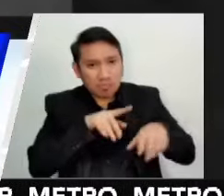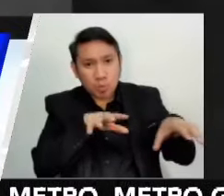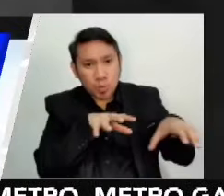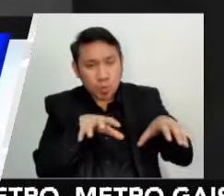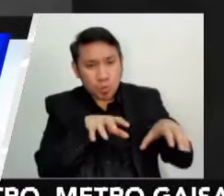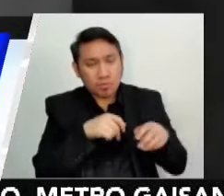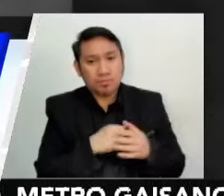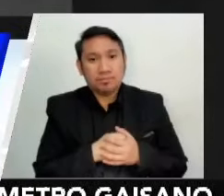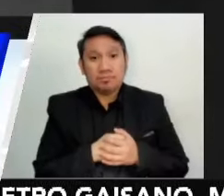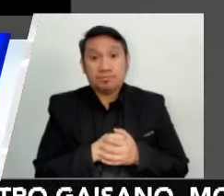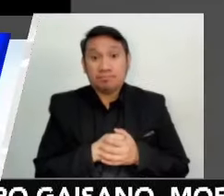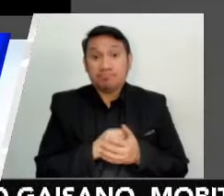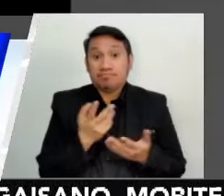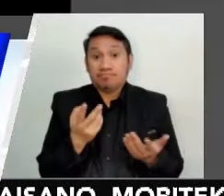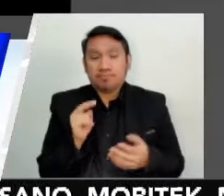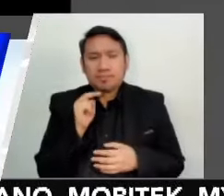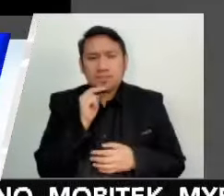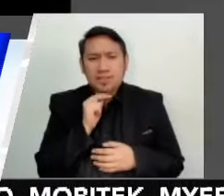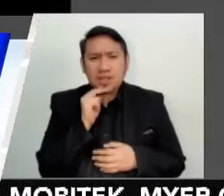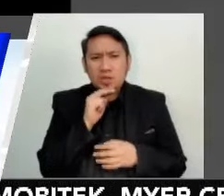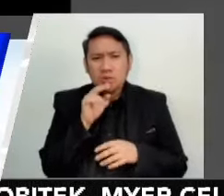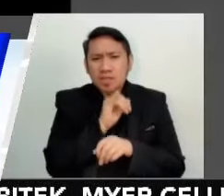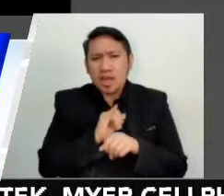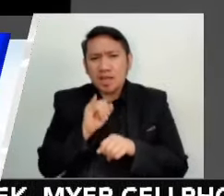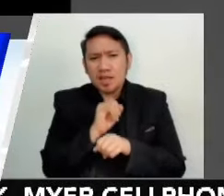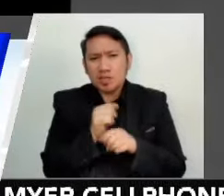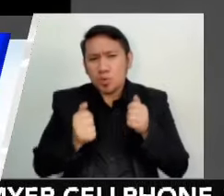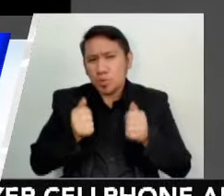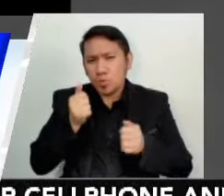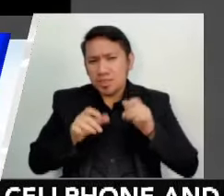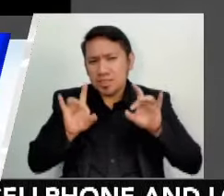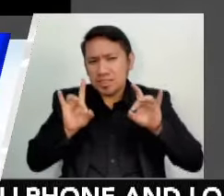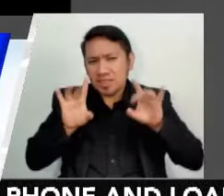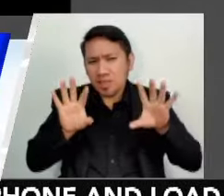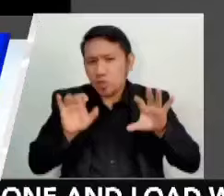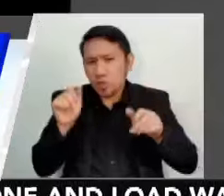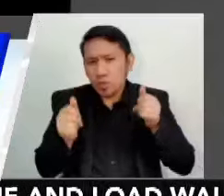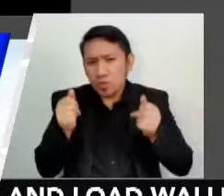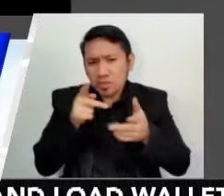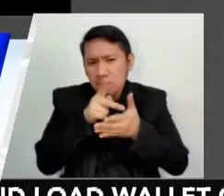Island ang pinakamapanganib po ngayon? Meron tayong